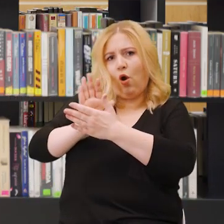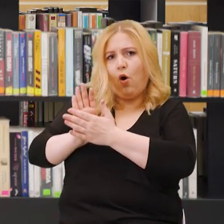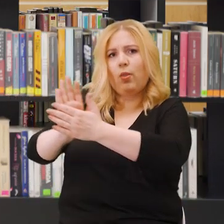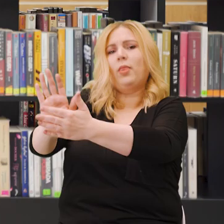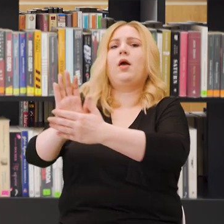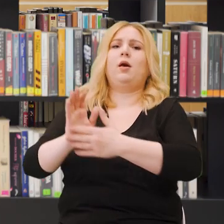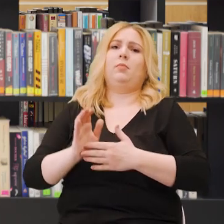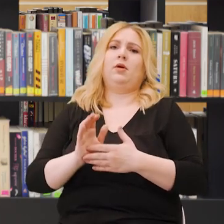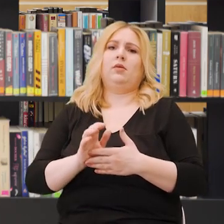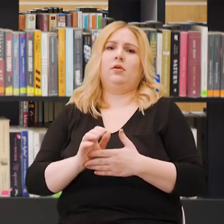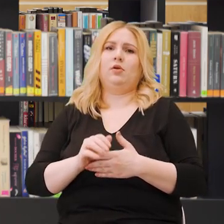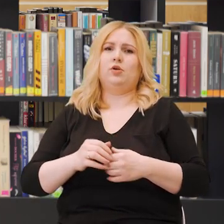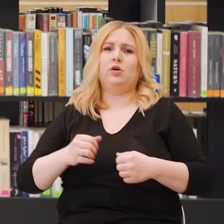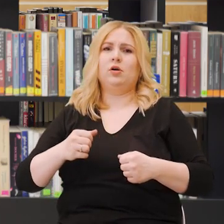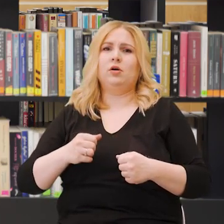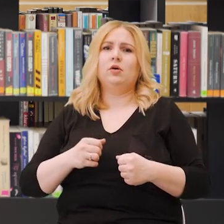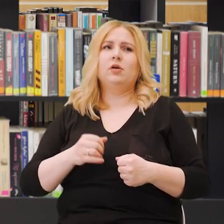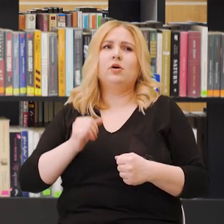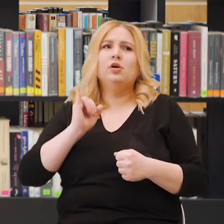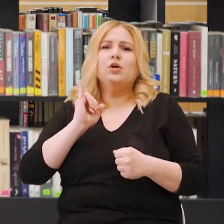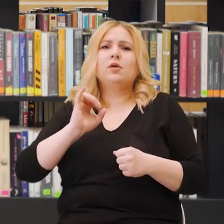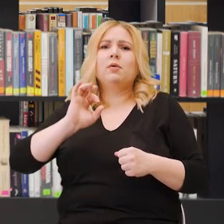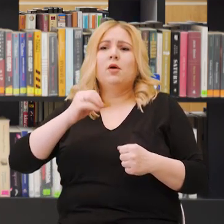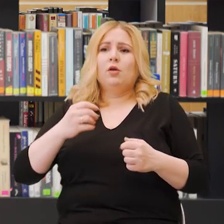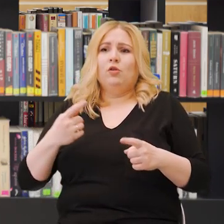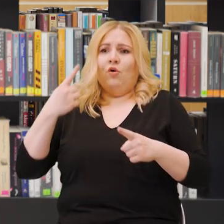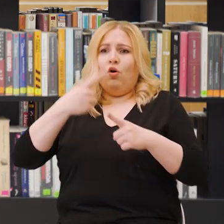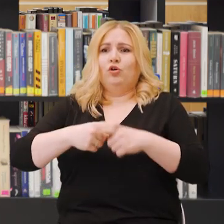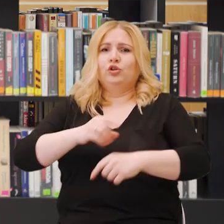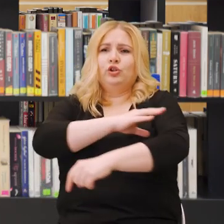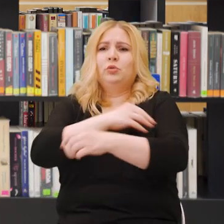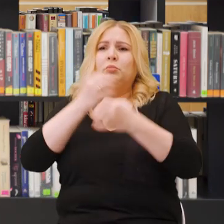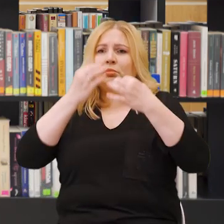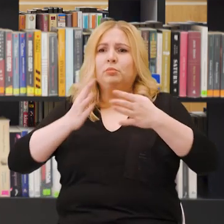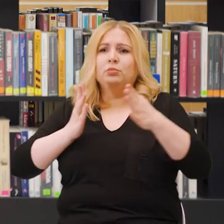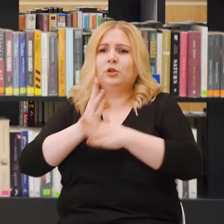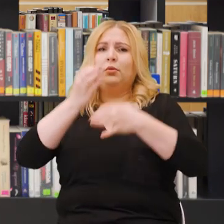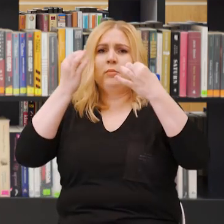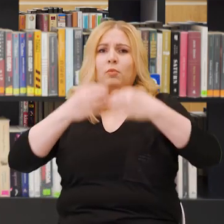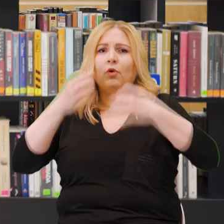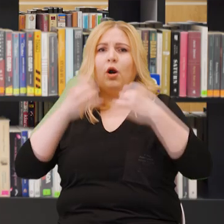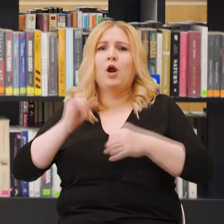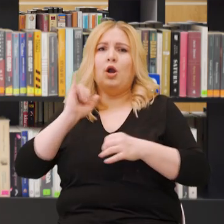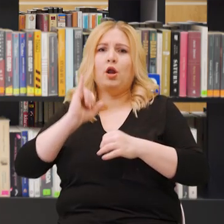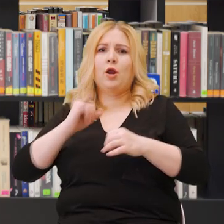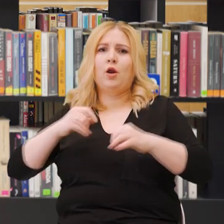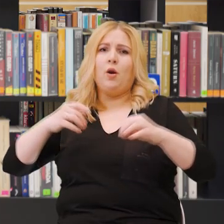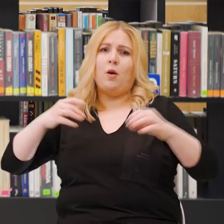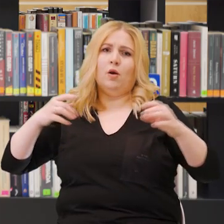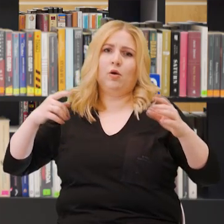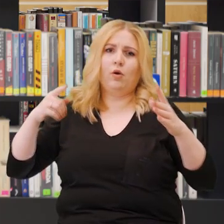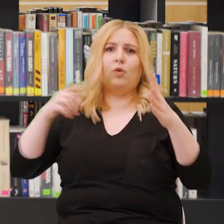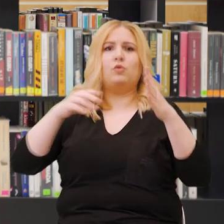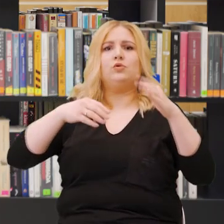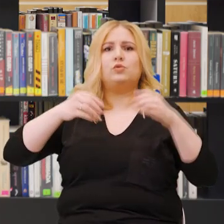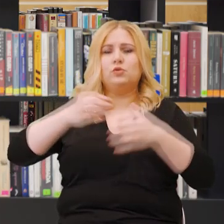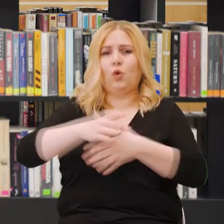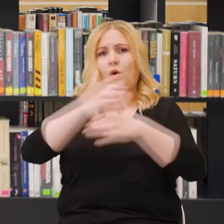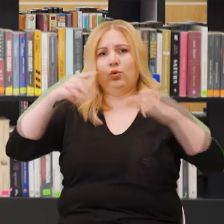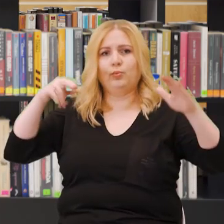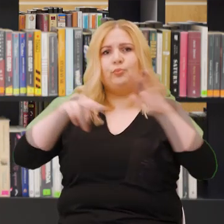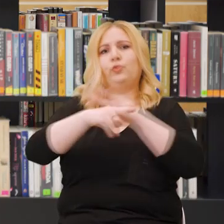mięśnie, odepchnęła się nogami z olbrzymią z rozpaczy zrodzoną siłą i katapultowała się wreszcie, spadając z